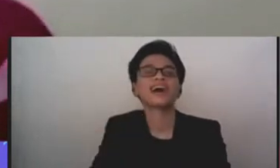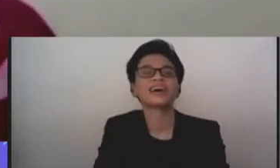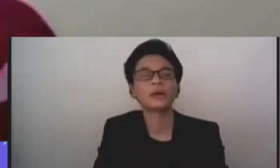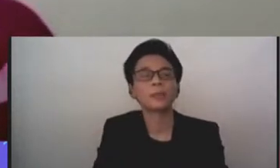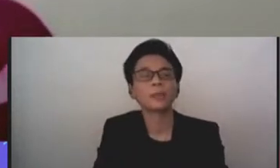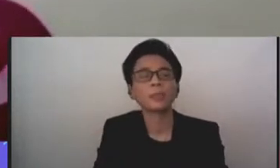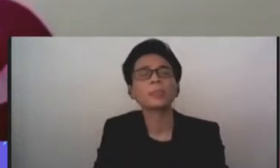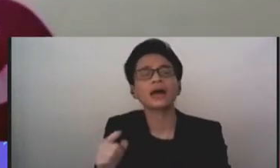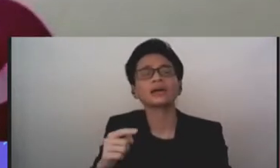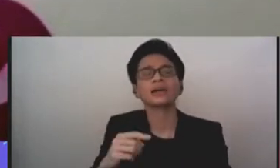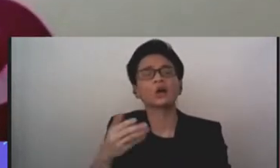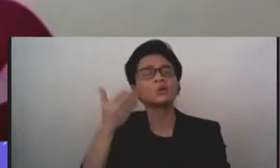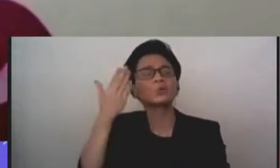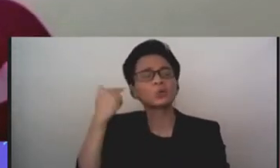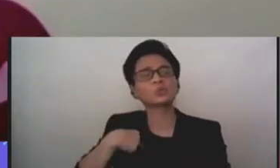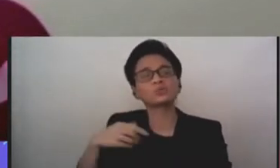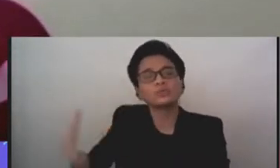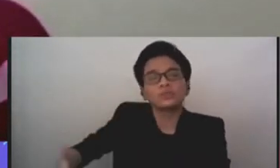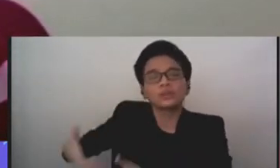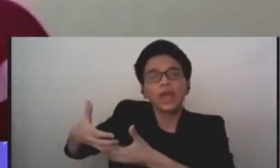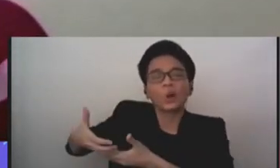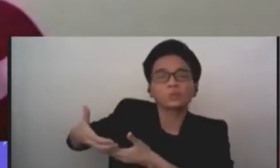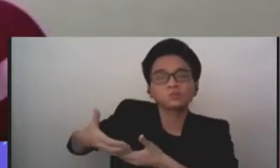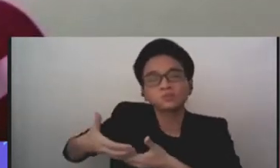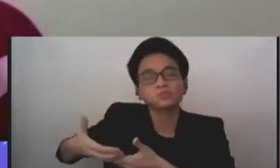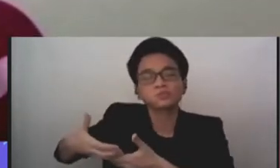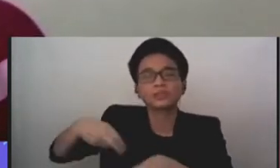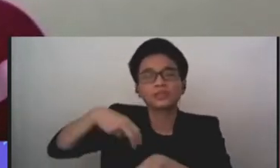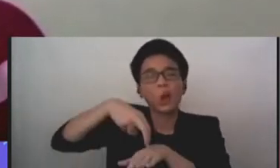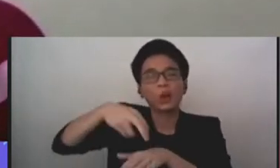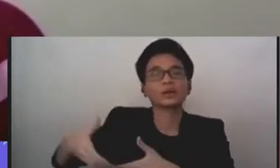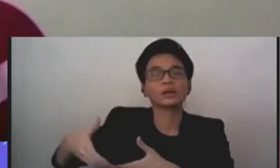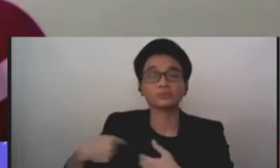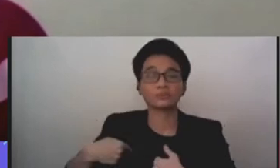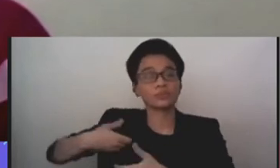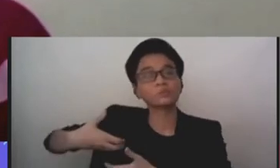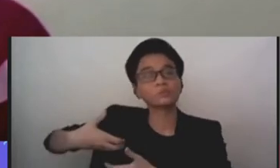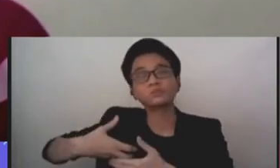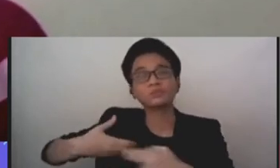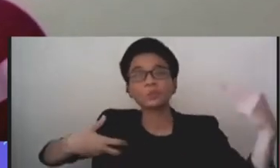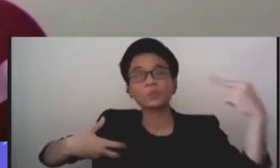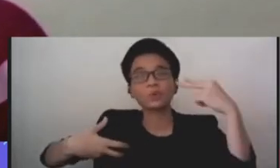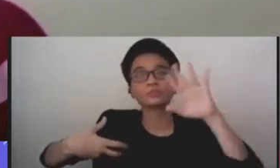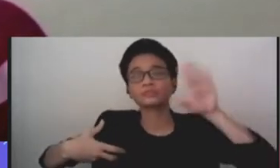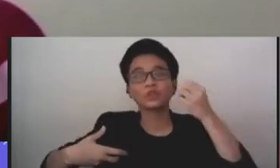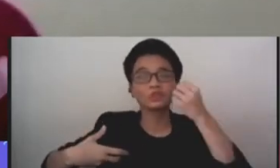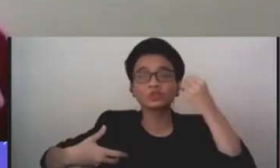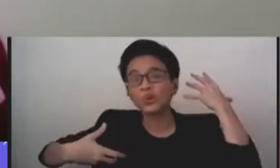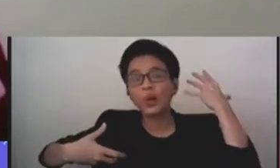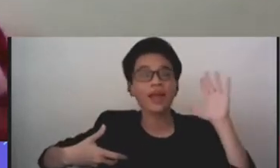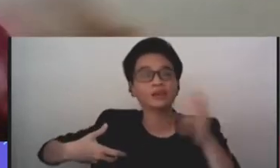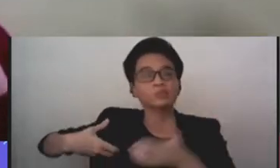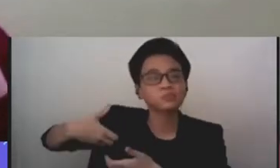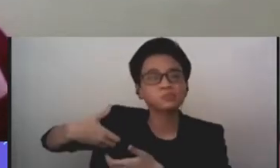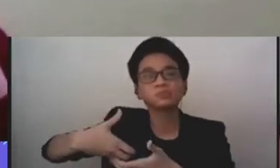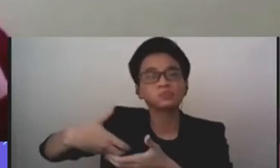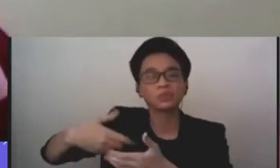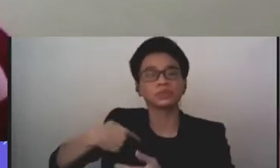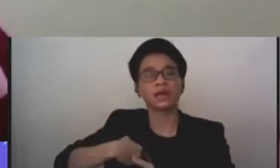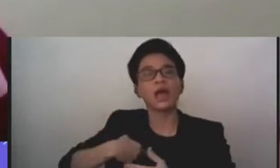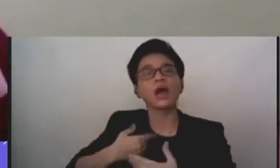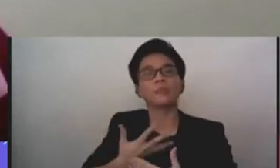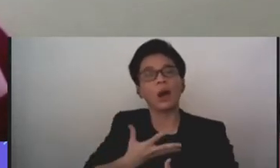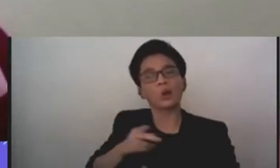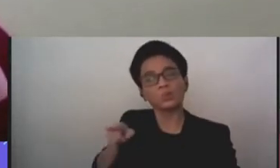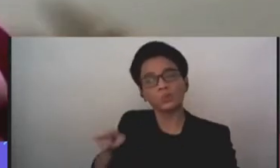Jadi saya gendong, jadi saya cuek aja sih kalau saya, karena saya ingin anak saya bisa melihat